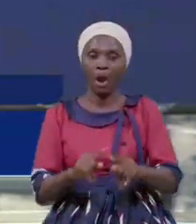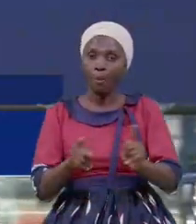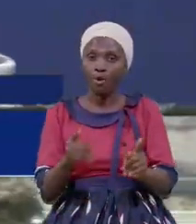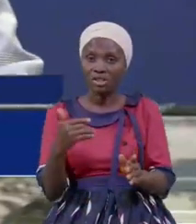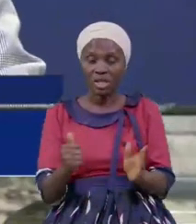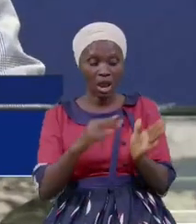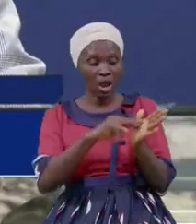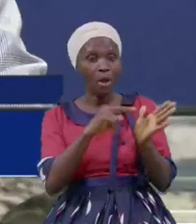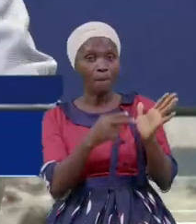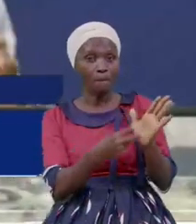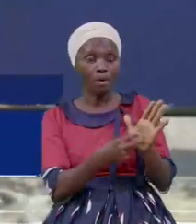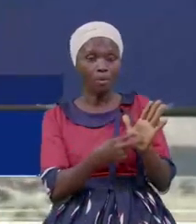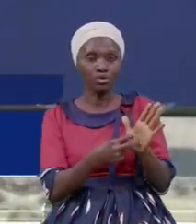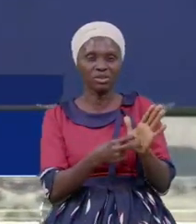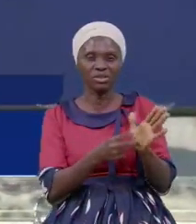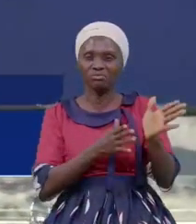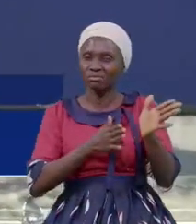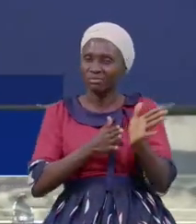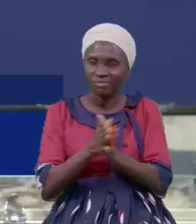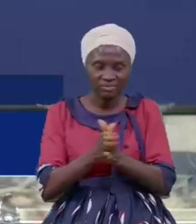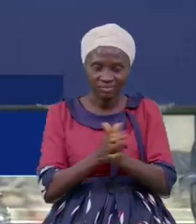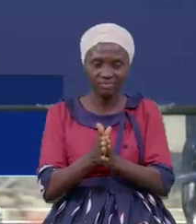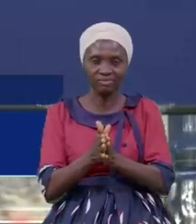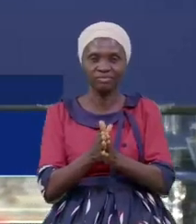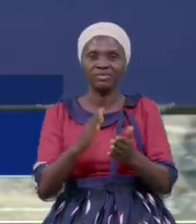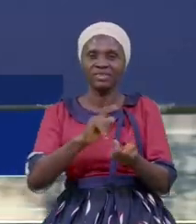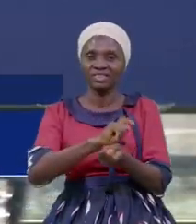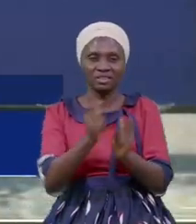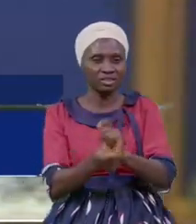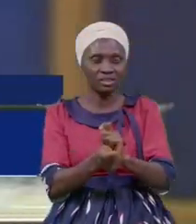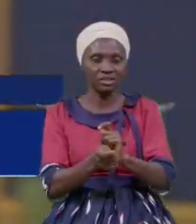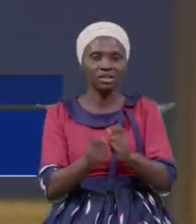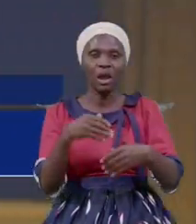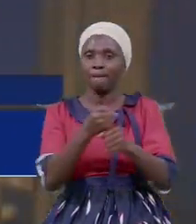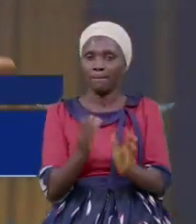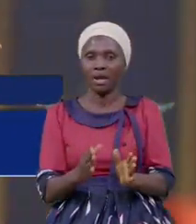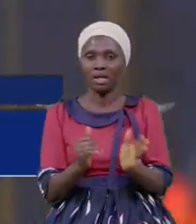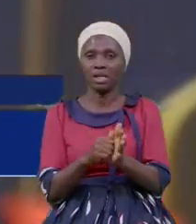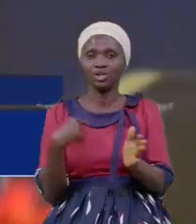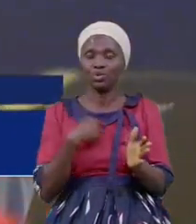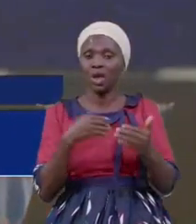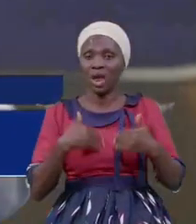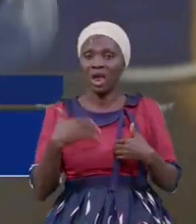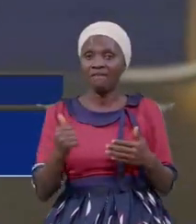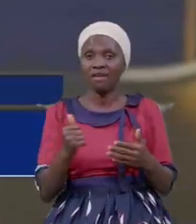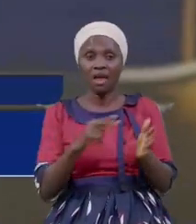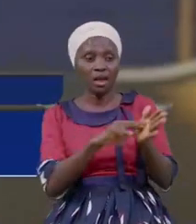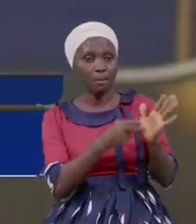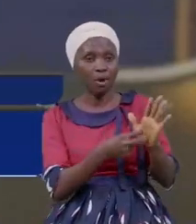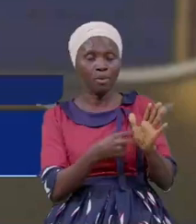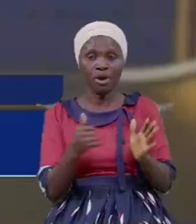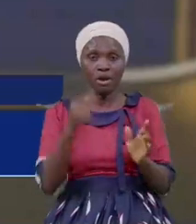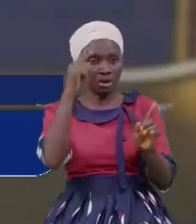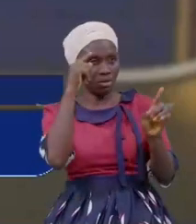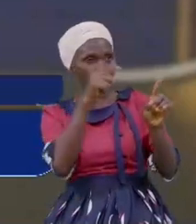mais l'artisan motivé par l'essence ciel nous avons un but nous avons un objectif nous avons une fin nous